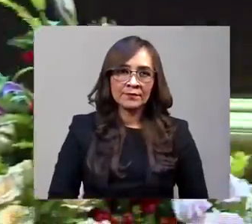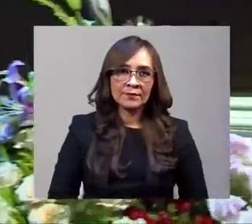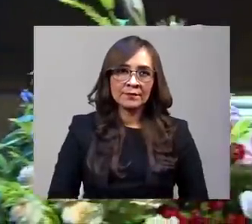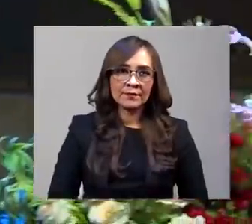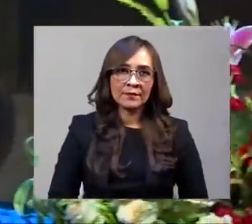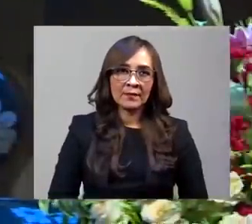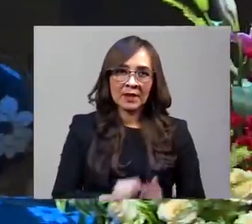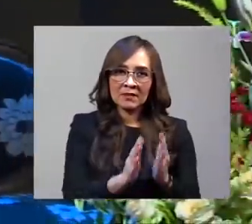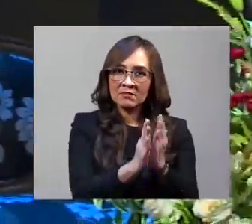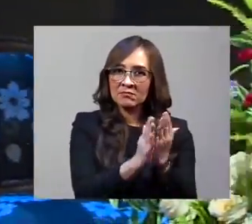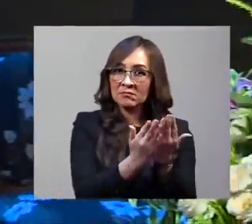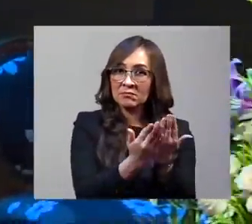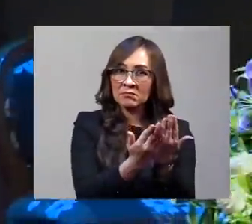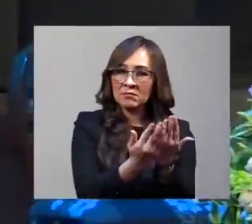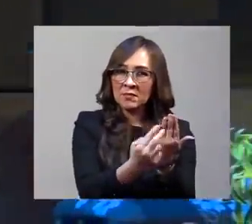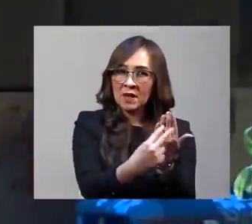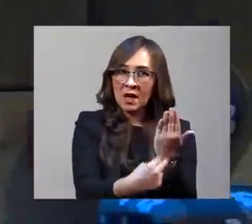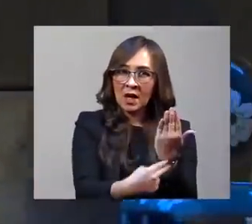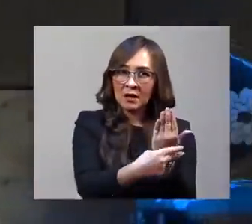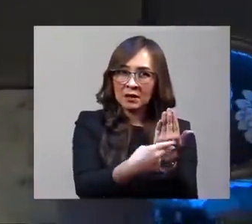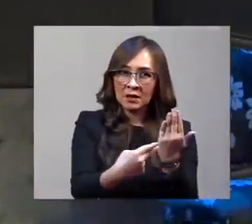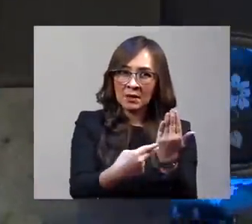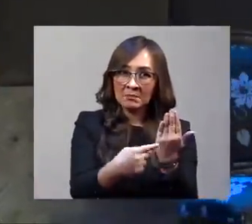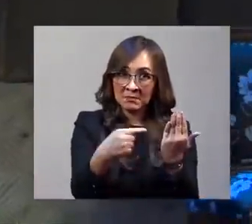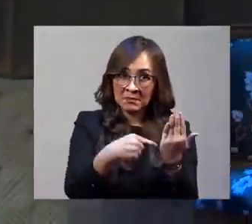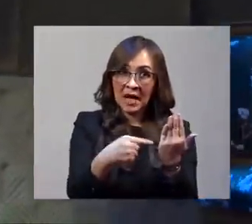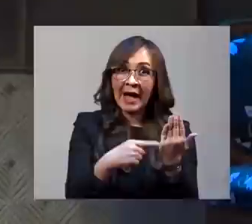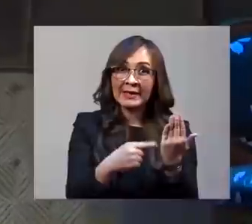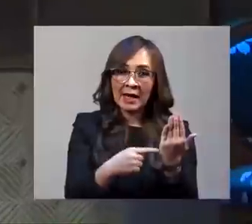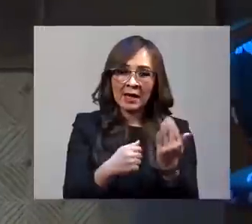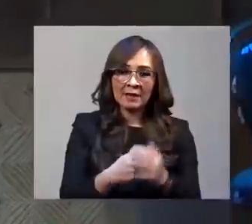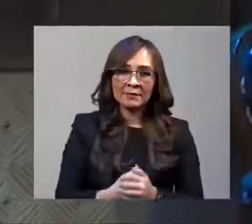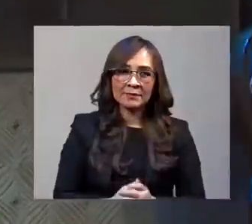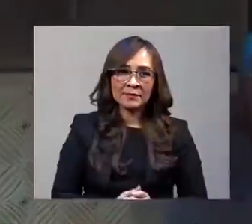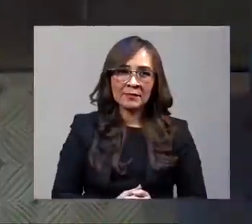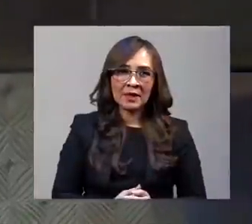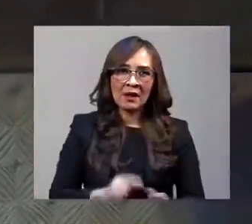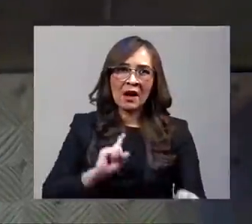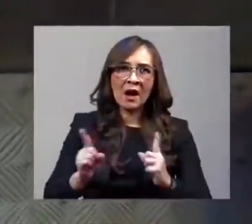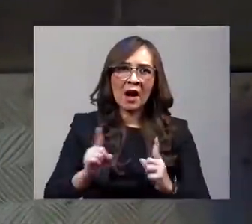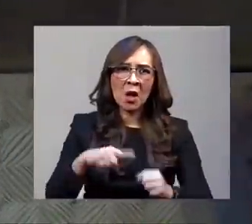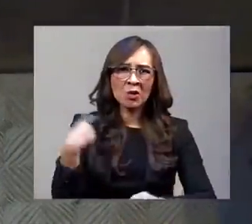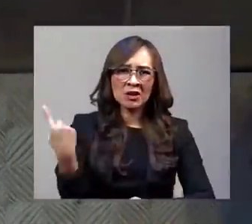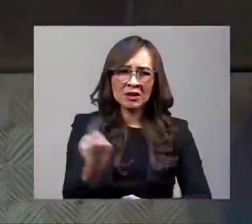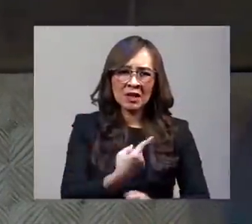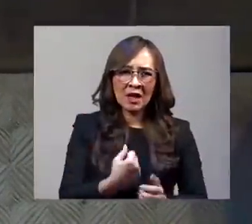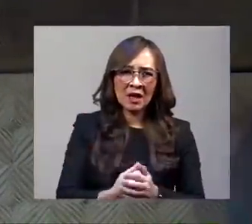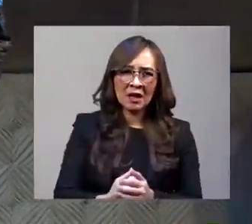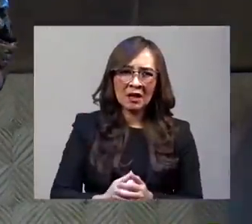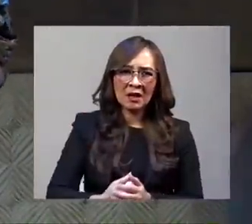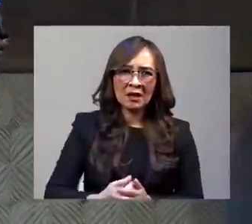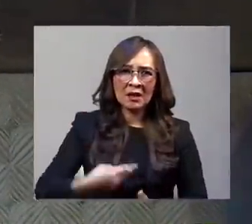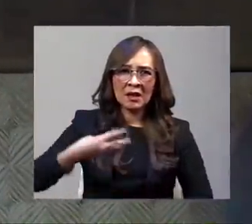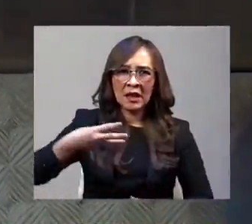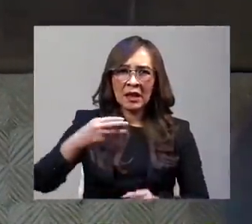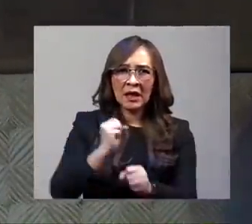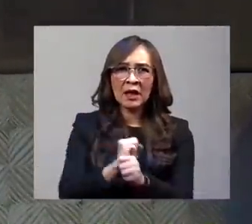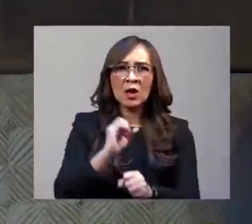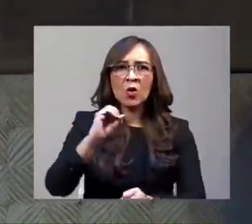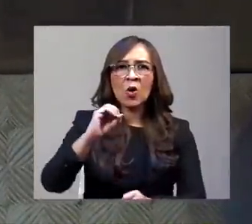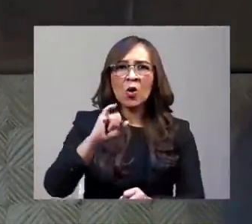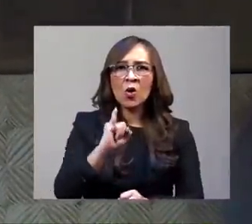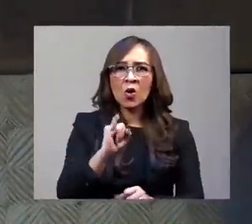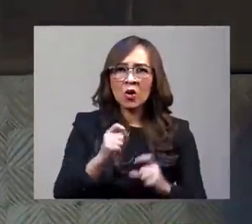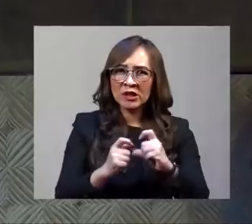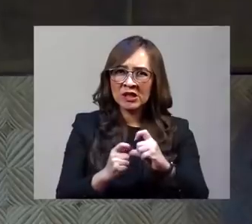Lalu kita belajar. Selama kita egois, selama kita serakah, selama kita rakus, selama